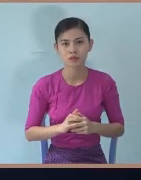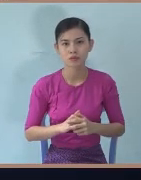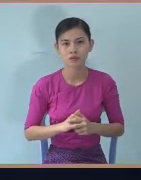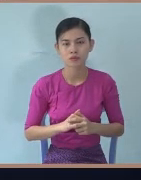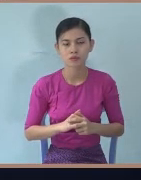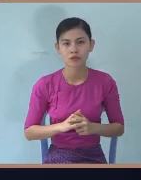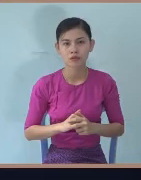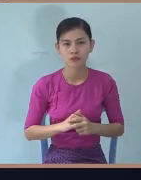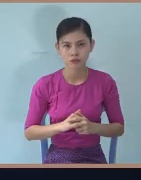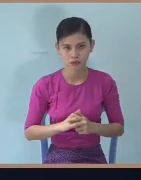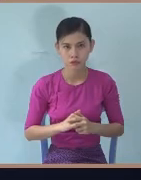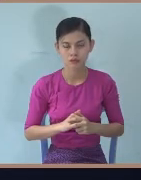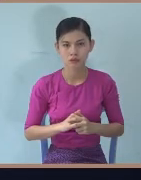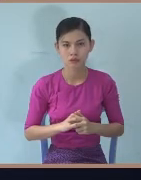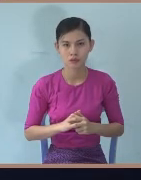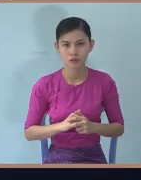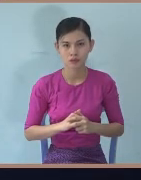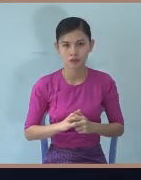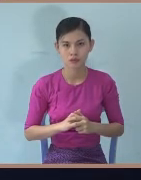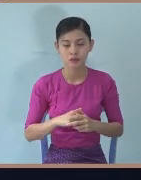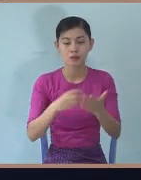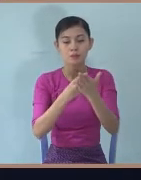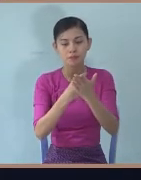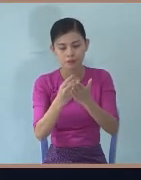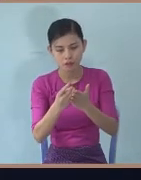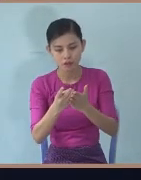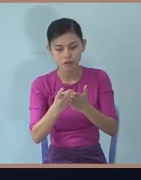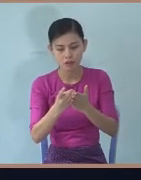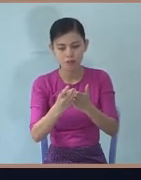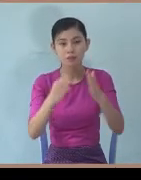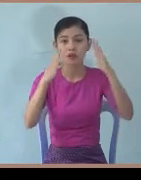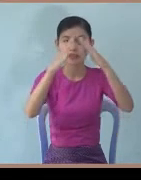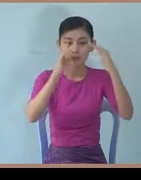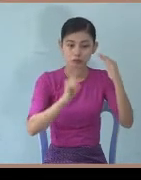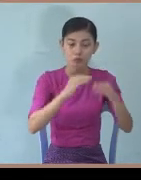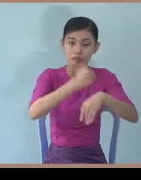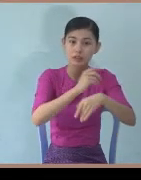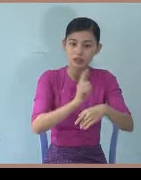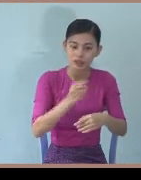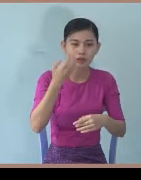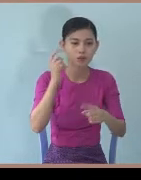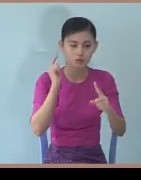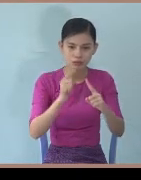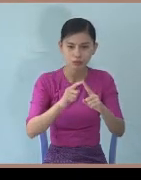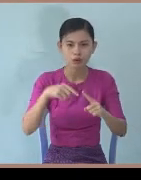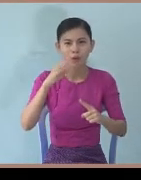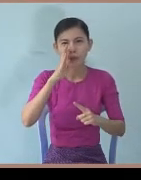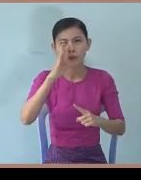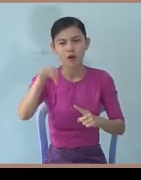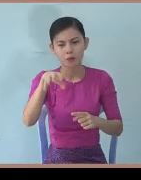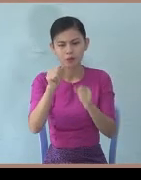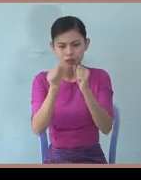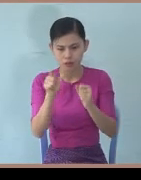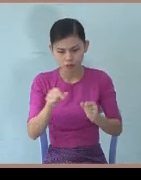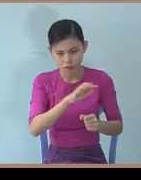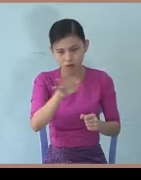ရေးနဲ့ပတ်သက်ပြီးမှဒါတွေကိုအစိမ့်ပညာရေးမှဒီဒီလိုဝေးလံခေါင်ဖျားတဲ့ဒီနေရာကပ